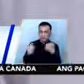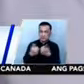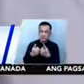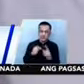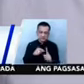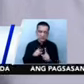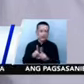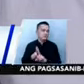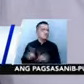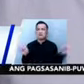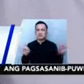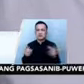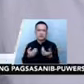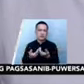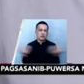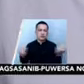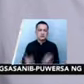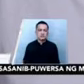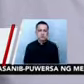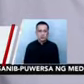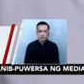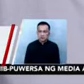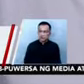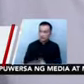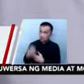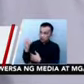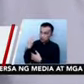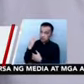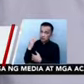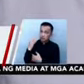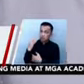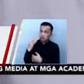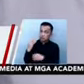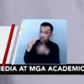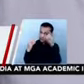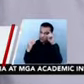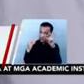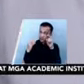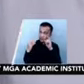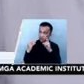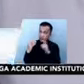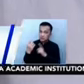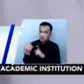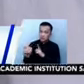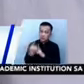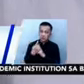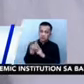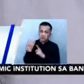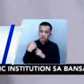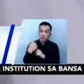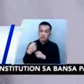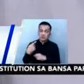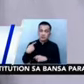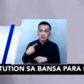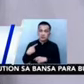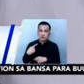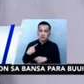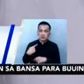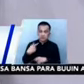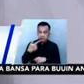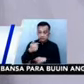nakipaghiwalay. Pinipilit niya po akong makipag-sex sa kanya. Lumapit po siya sa akin doon, may hawak po siyang gas.